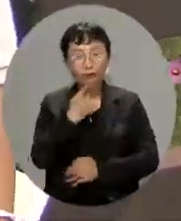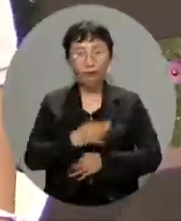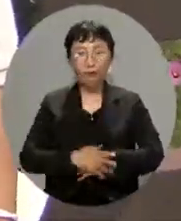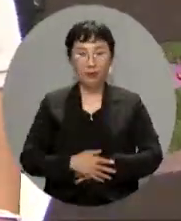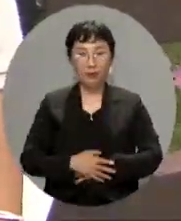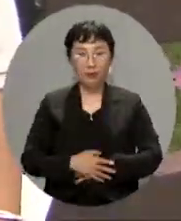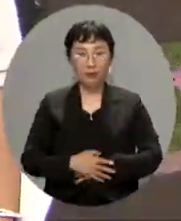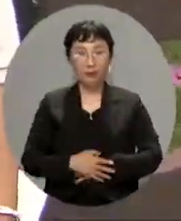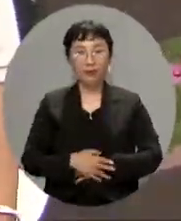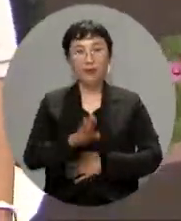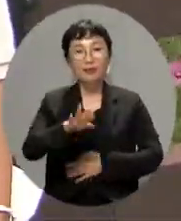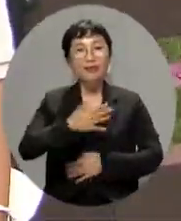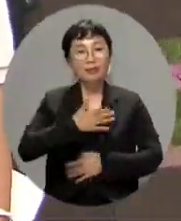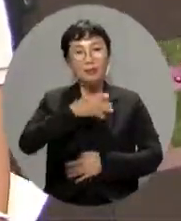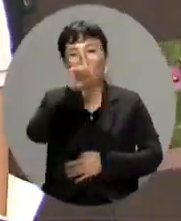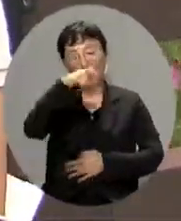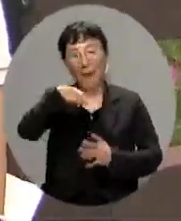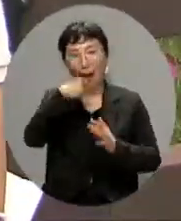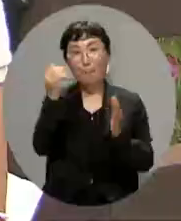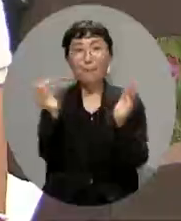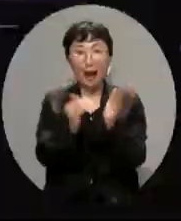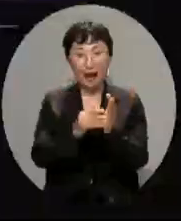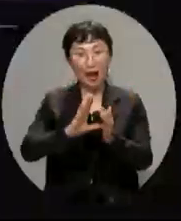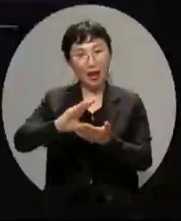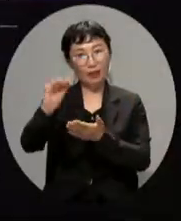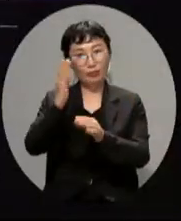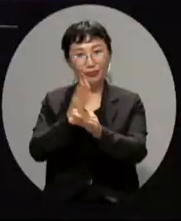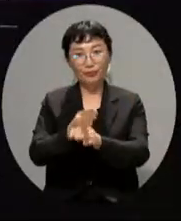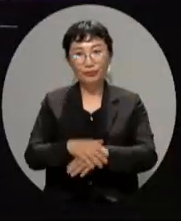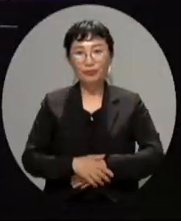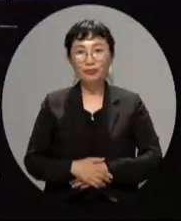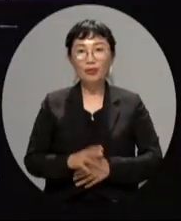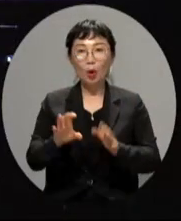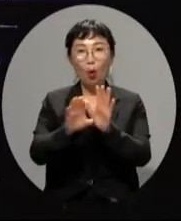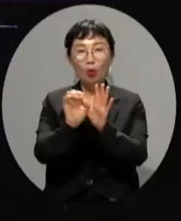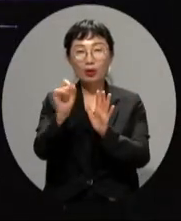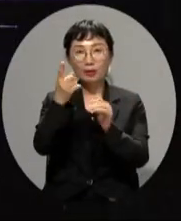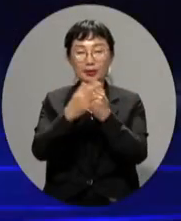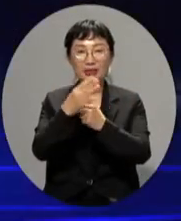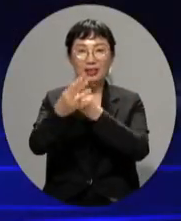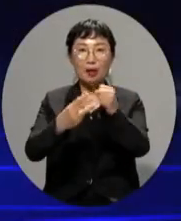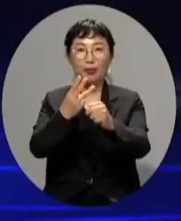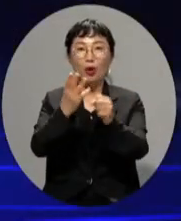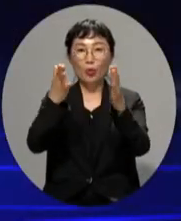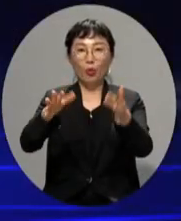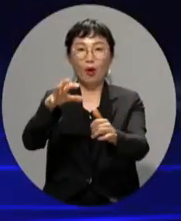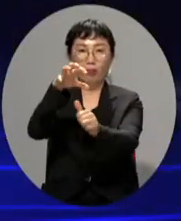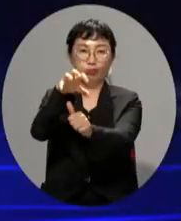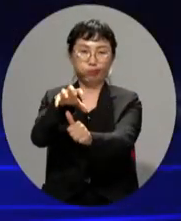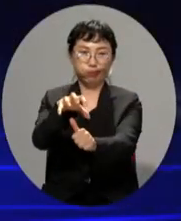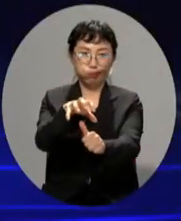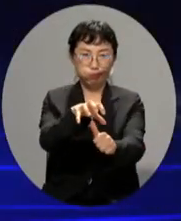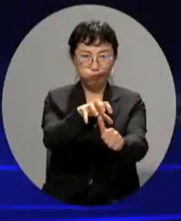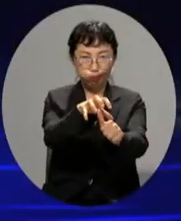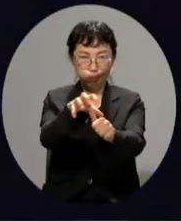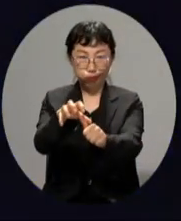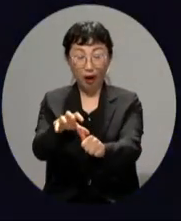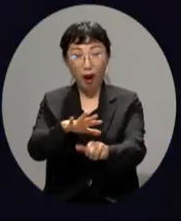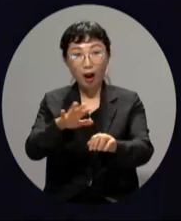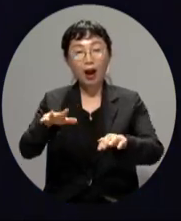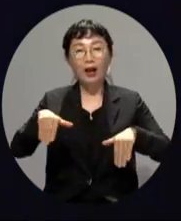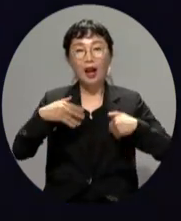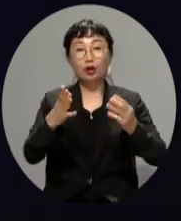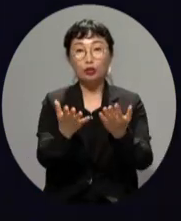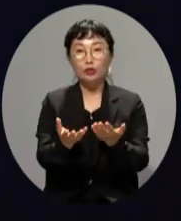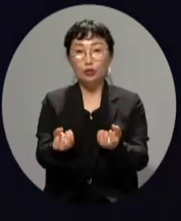기분 좋게 밥도 먹고 가는 중이에요. 구경하고. 코로나 사태로 3년 가까이 제대로 열리지 못했던 가을 축제가